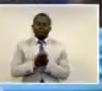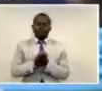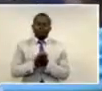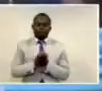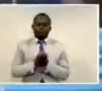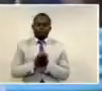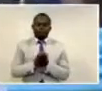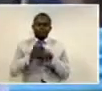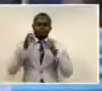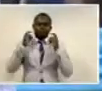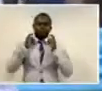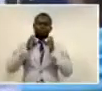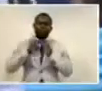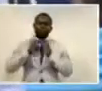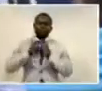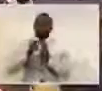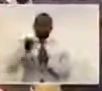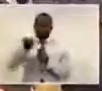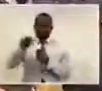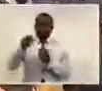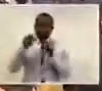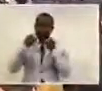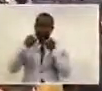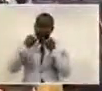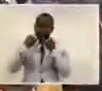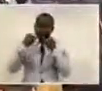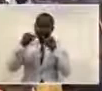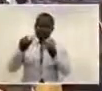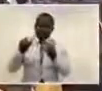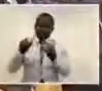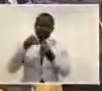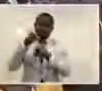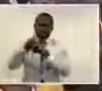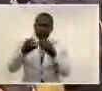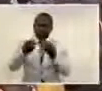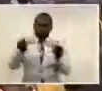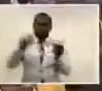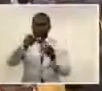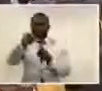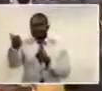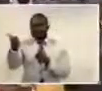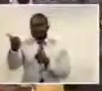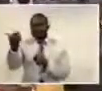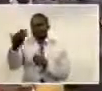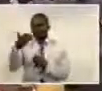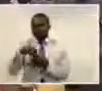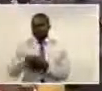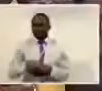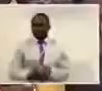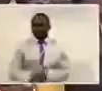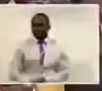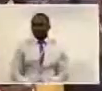genda sanje meya hari abari ukibwira hanyuma gikemure undi